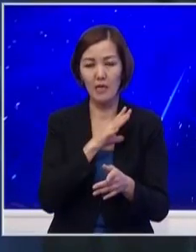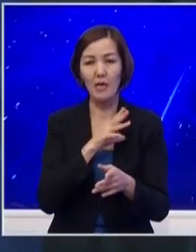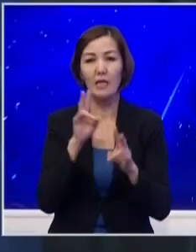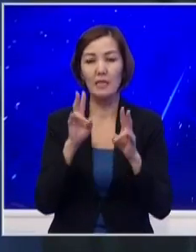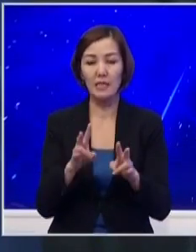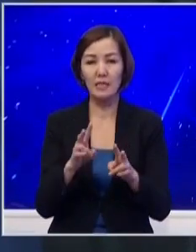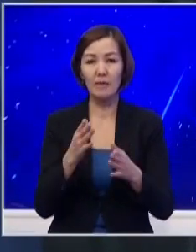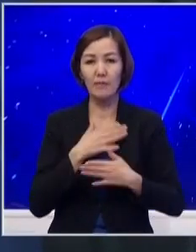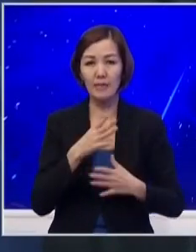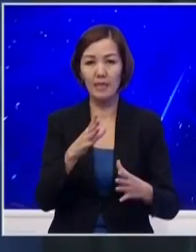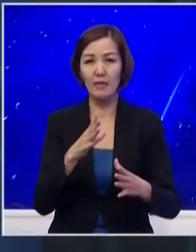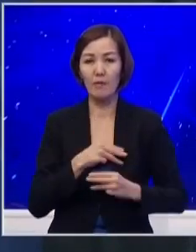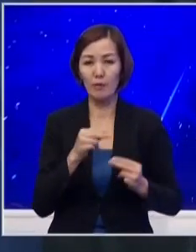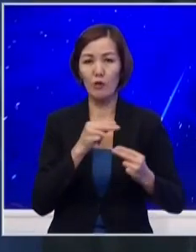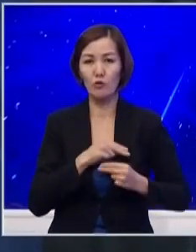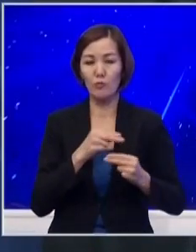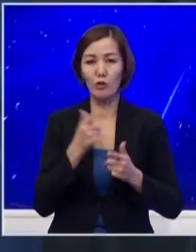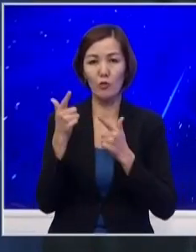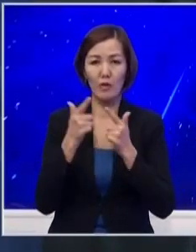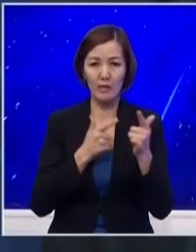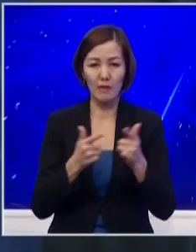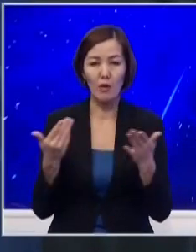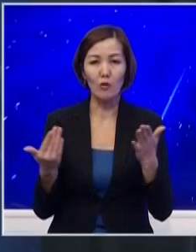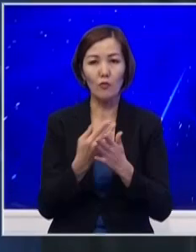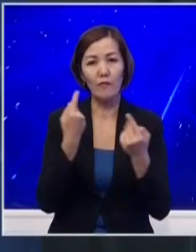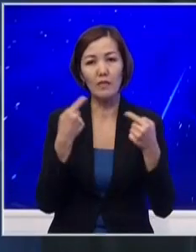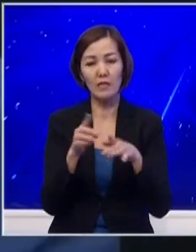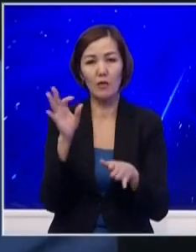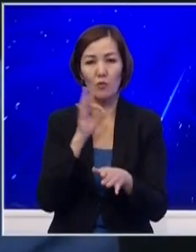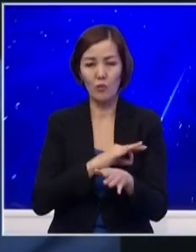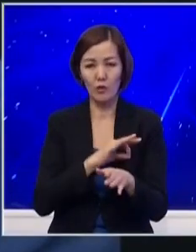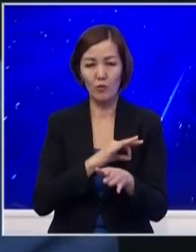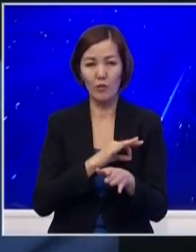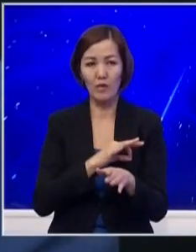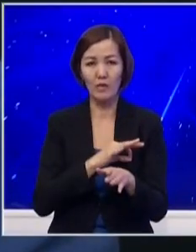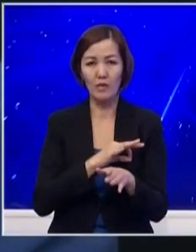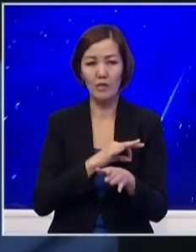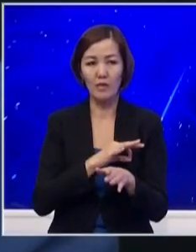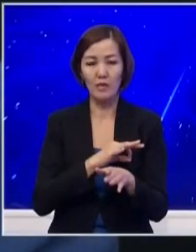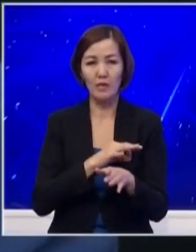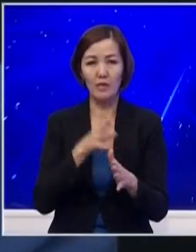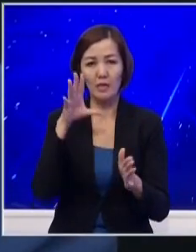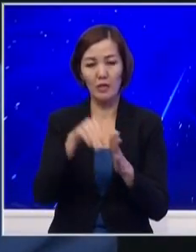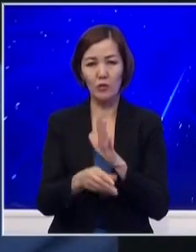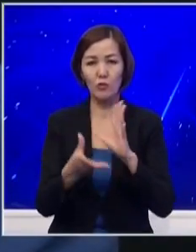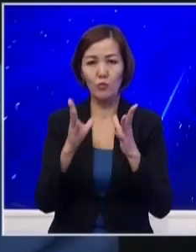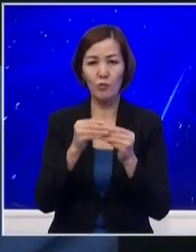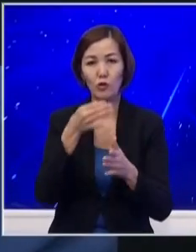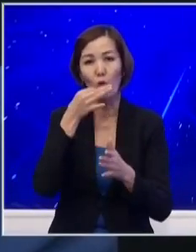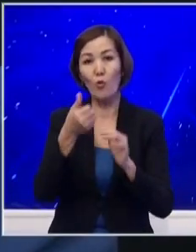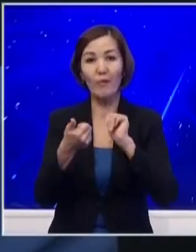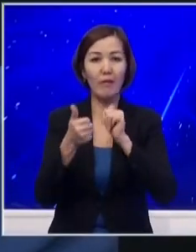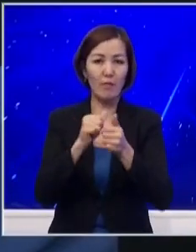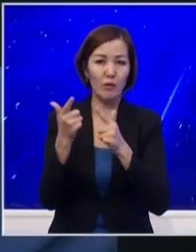де, біз сіздермен ынтымақтастық орнатып, заманауи технологияларды пайдалану, оларды енгізу бойынша тәжірибе